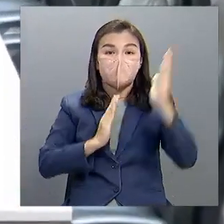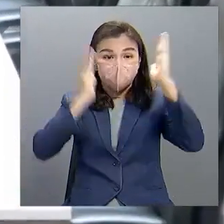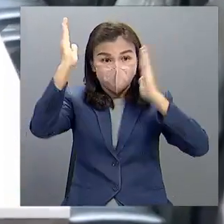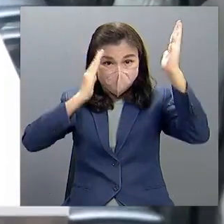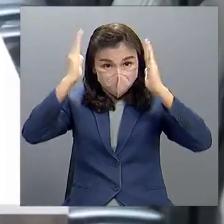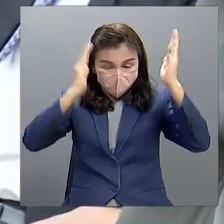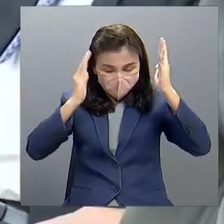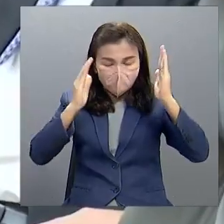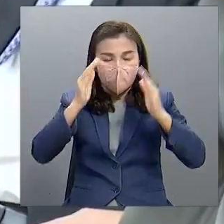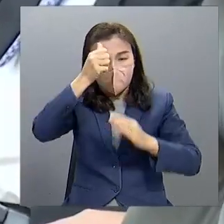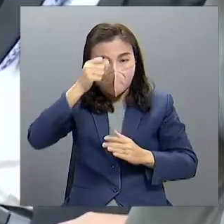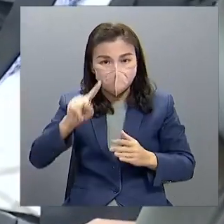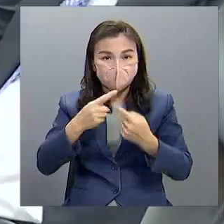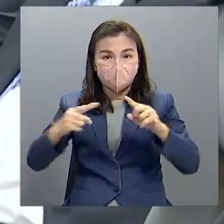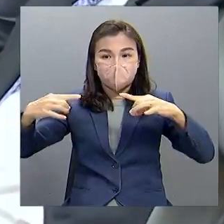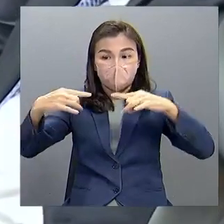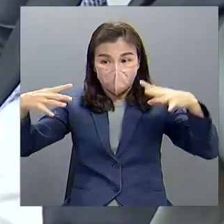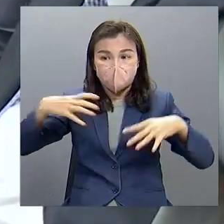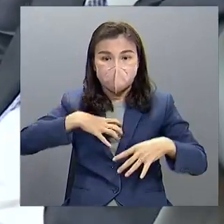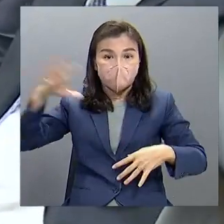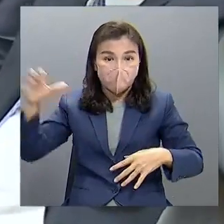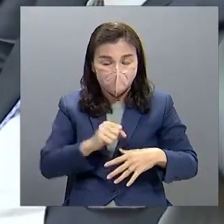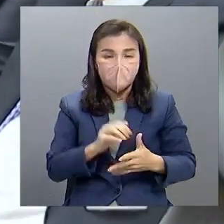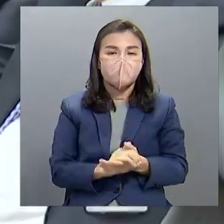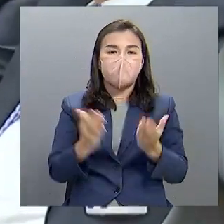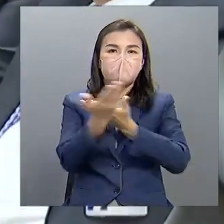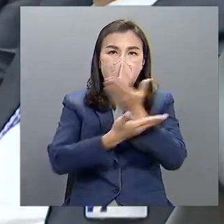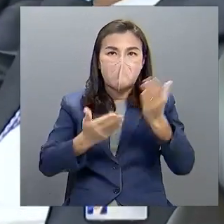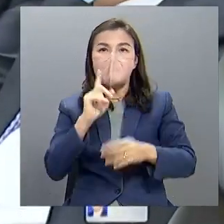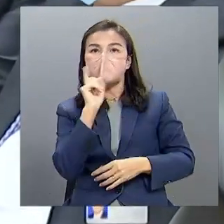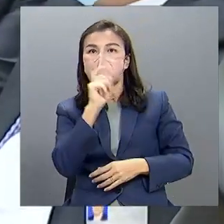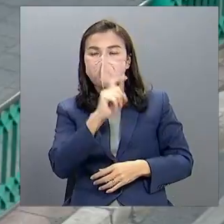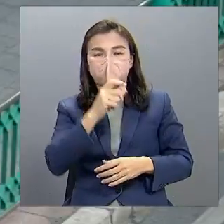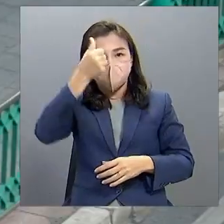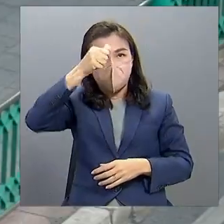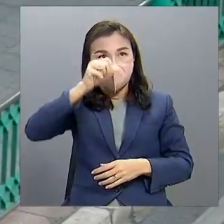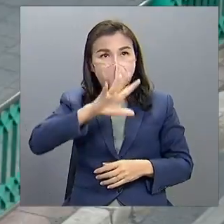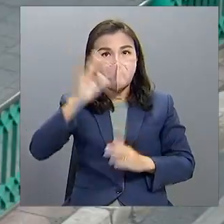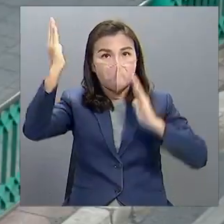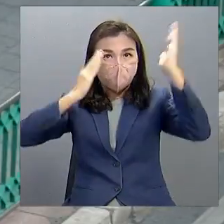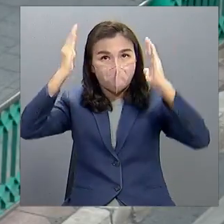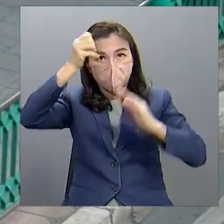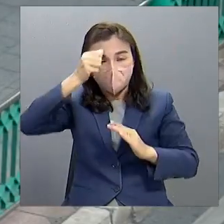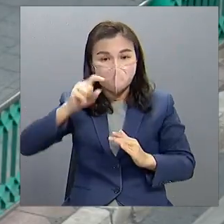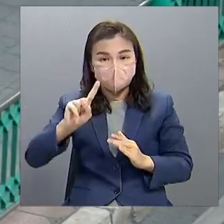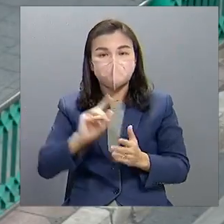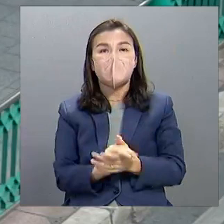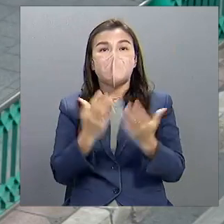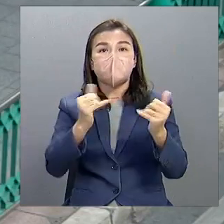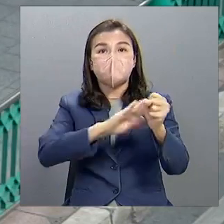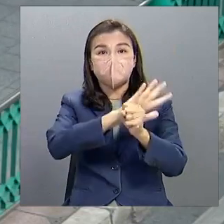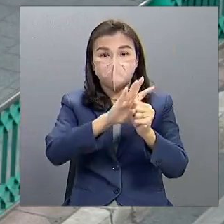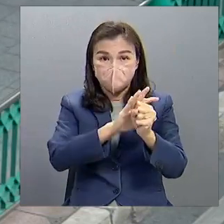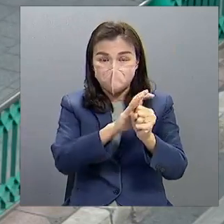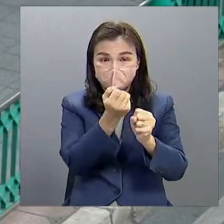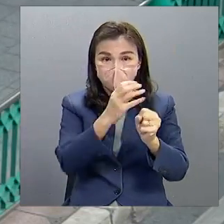1วันค่ะและในจังหวะที่สถานการณ์โควิด-19 คลี่คลายนะคะประเทศกำลังจะกลับเข้าสู่ภาวะปกติกลไกทางการเมืองก็เริ่ม